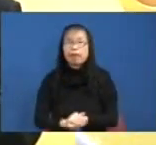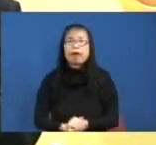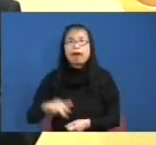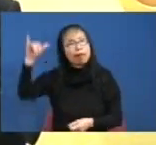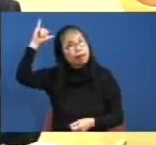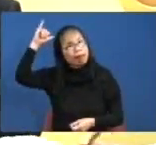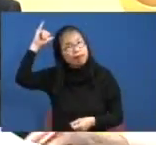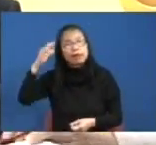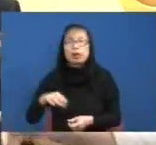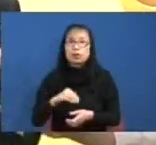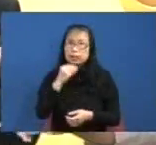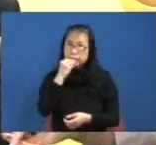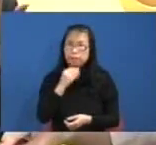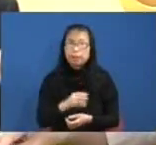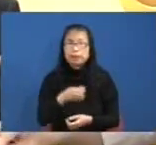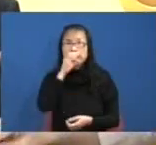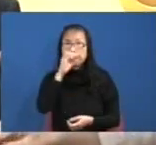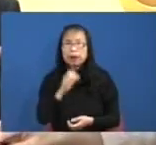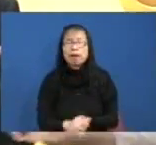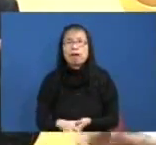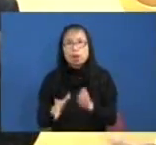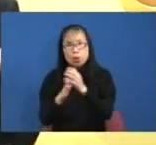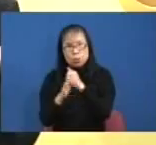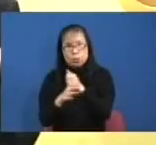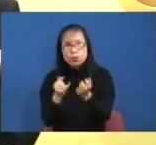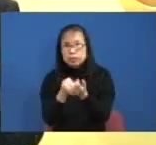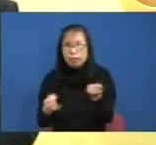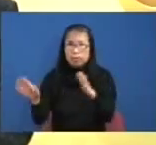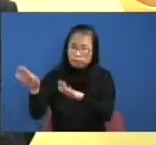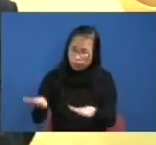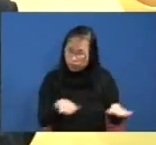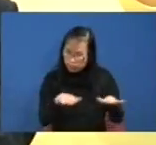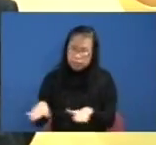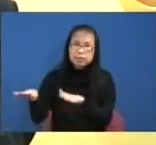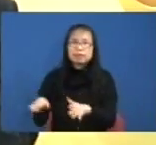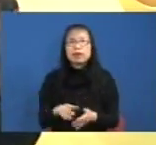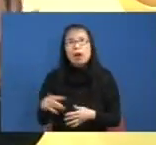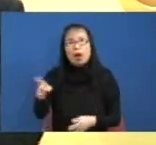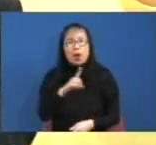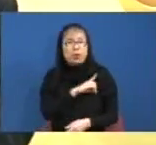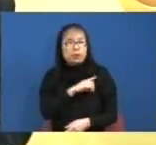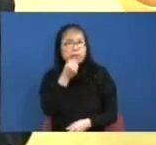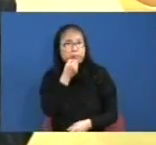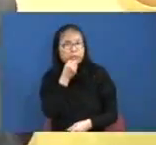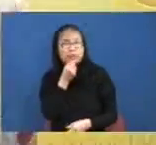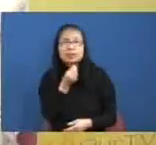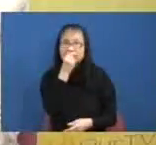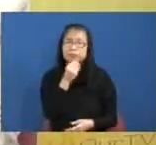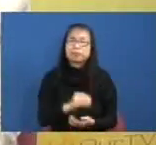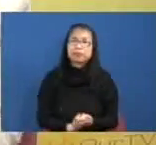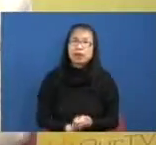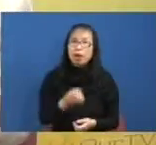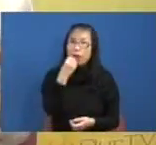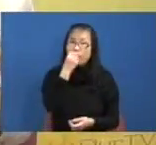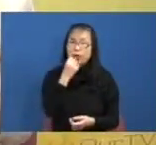類嘅食品啊，同埋大家都知道魚生啊，或者海鮮類嘅產品。係 咯，我至愛添啊，其實真係係啊，其實都即係我諗